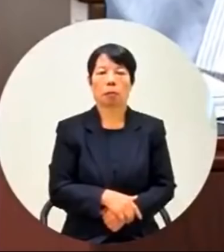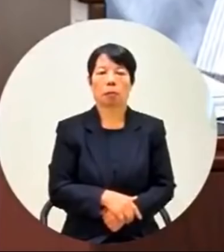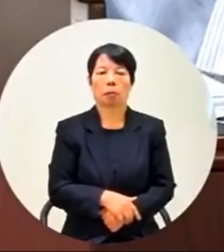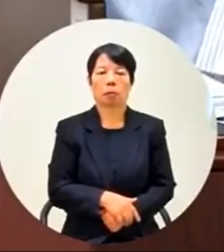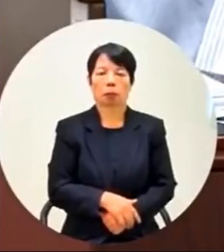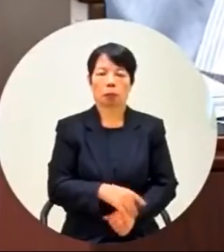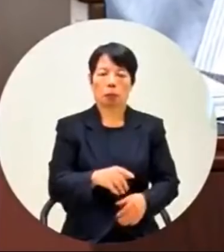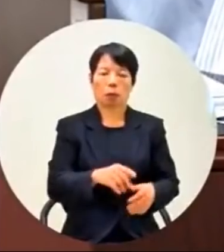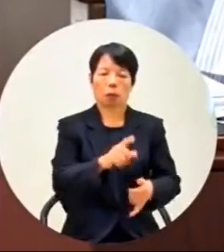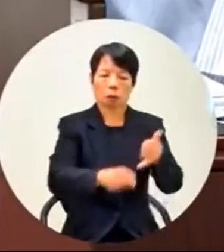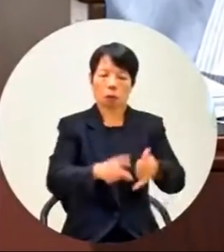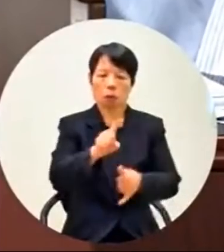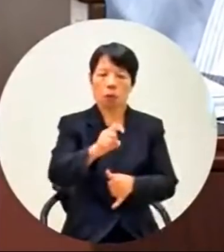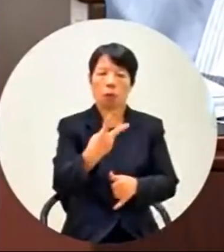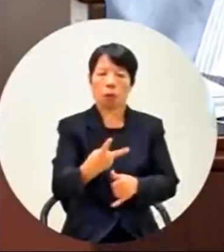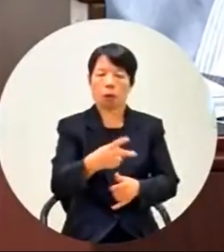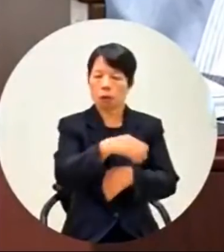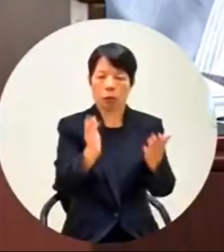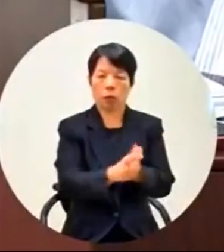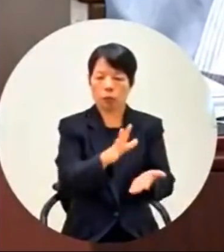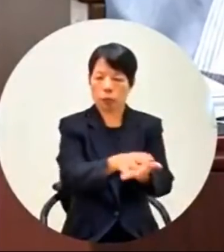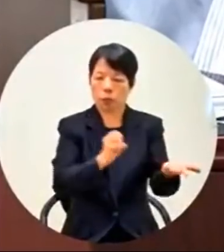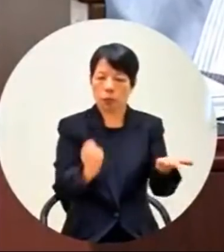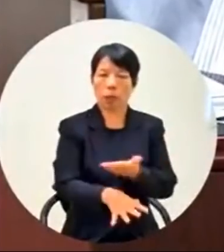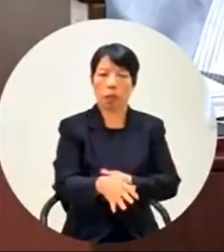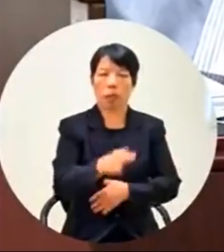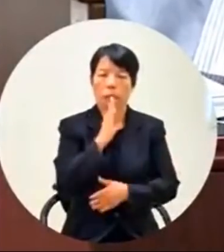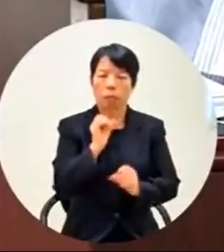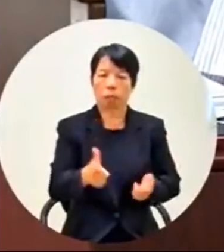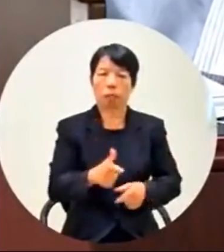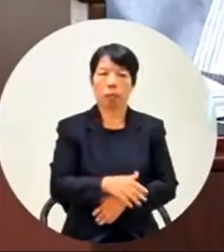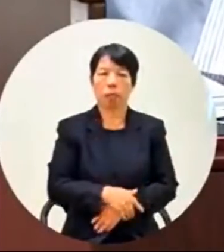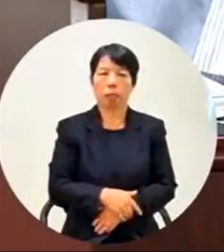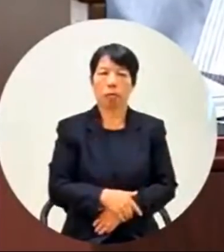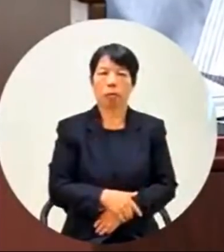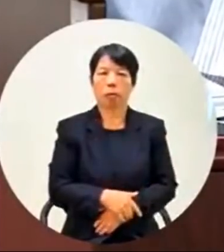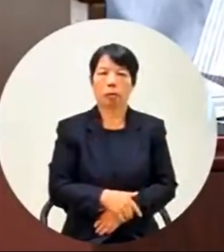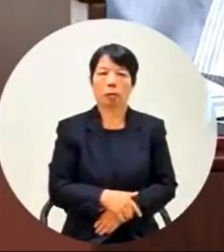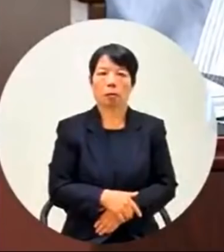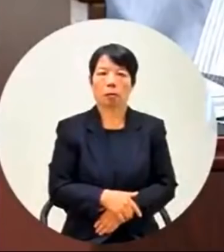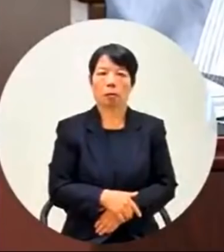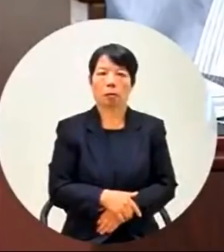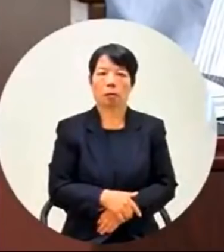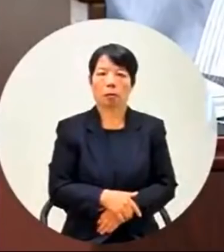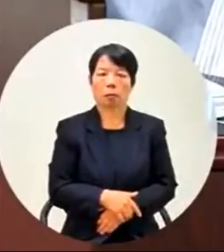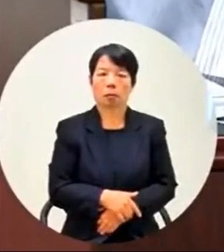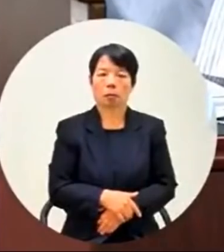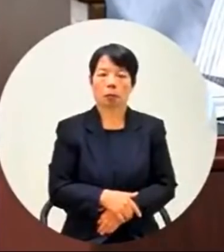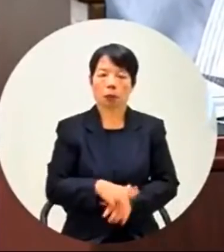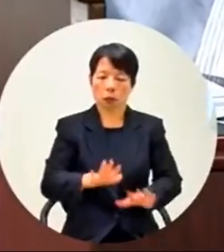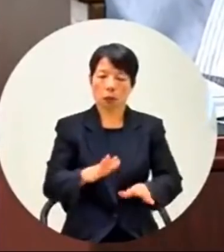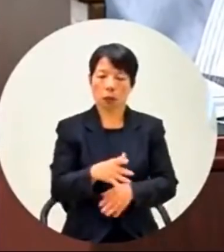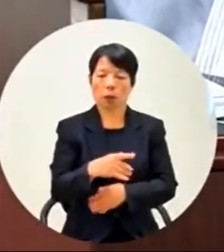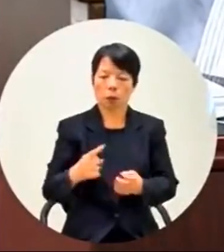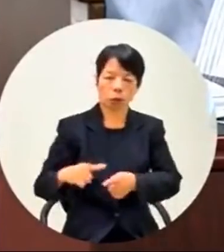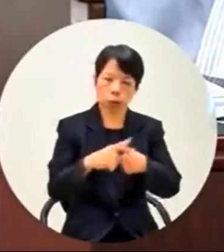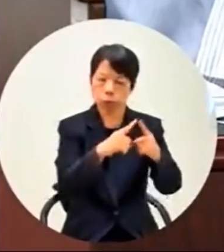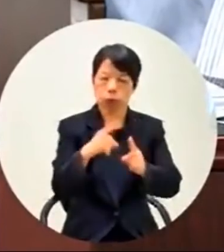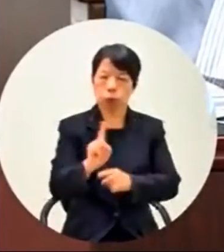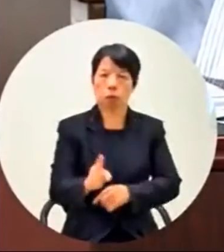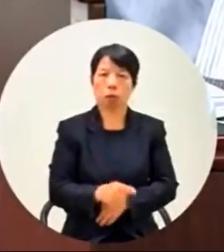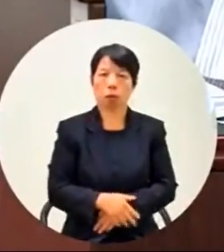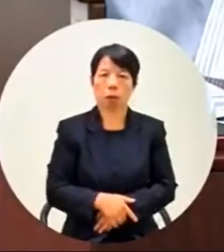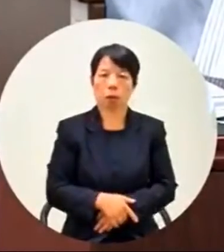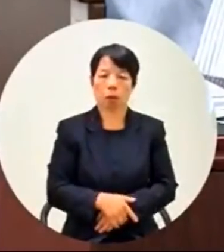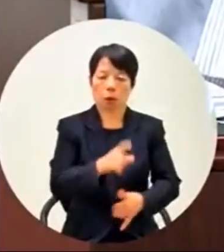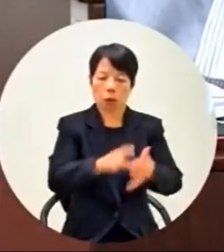十二件全删嘛，那时候是十二件全删啦。你不要啊，现在还在跟我争这个，那时候就是十